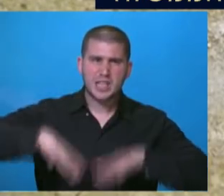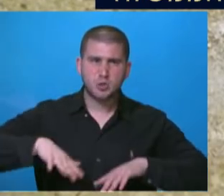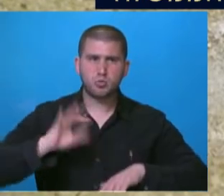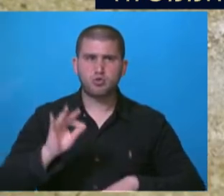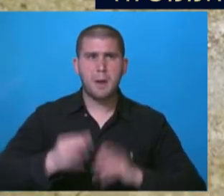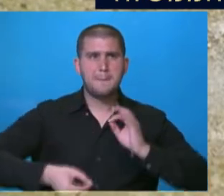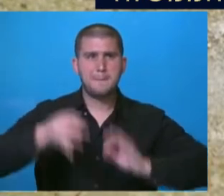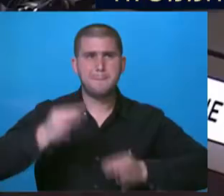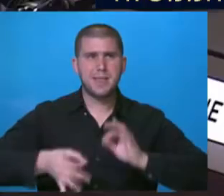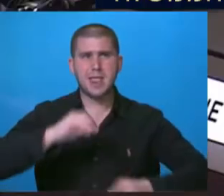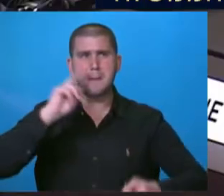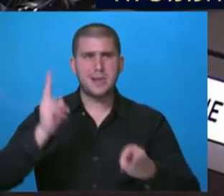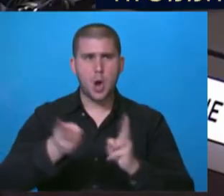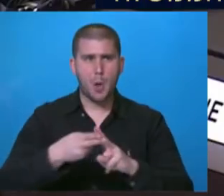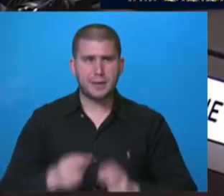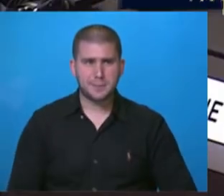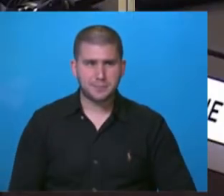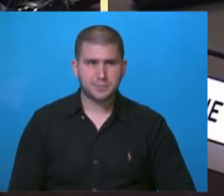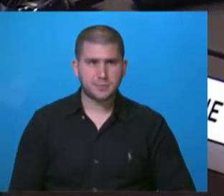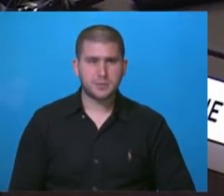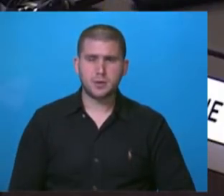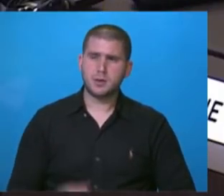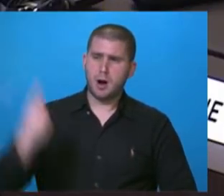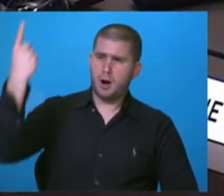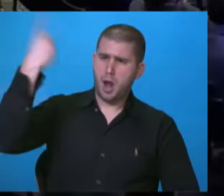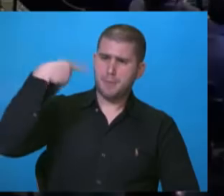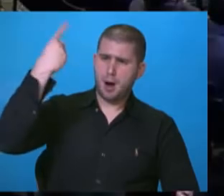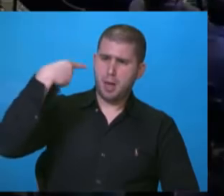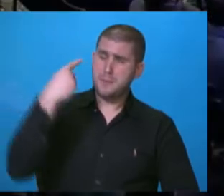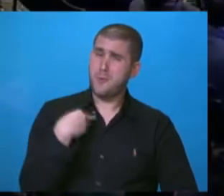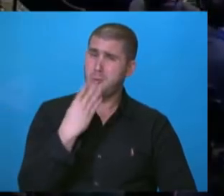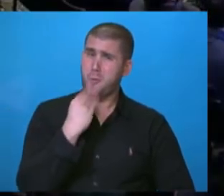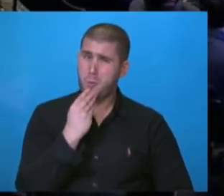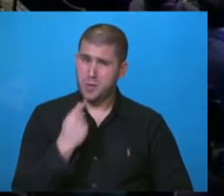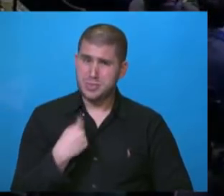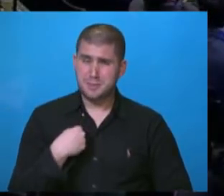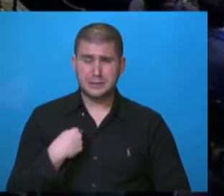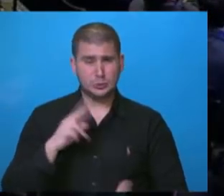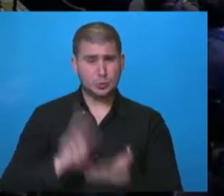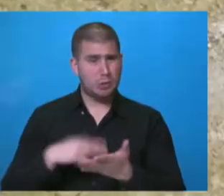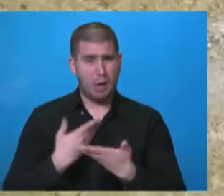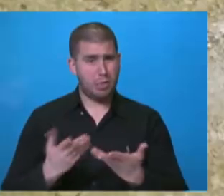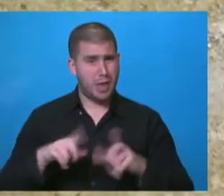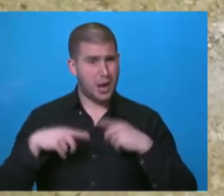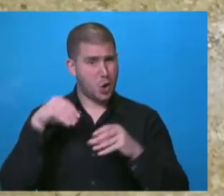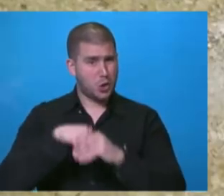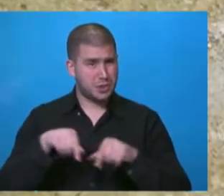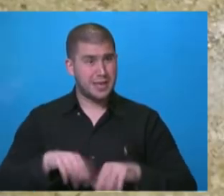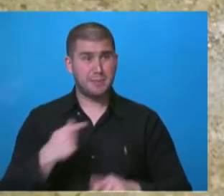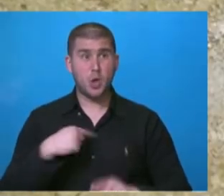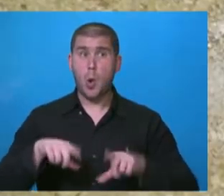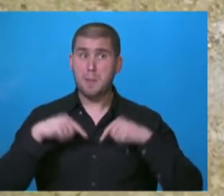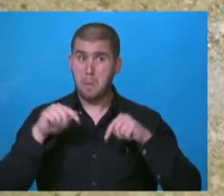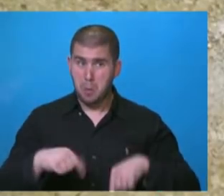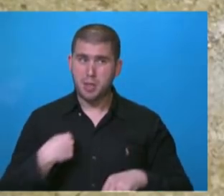הדין הבינלאומי, שבא ואומר לנו, היהודים, שאין לנו זכות לחיות פה, ושאם אנחנו חיים פה,